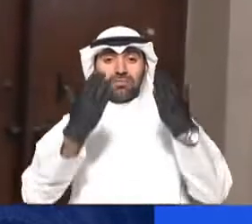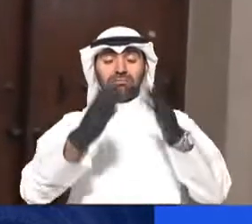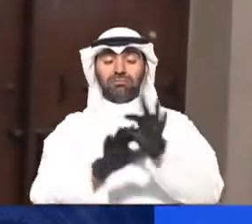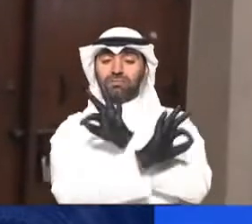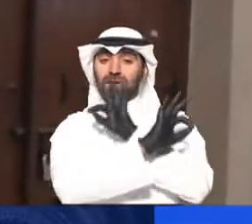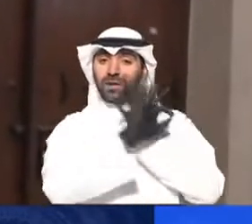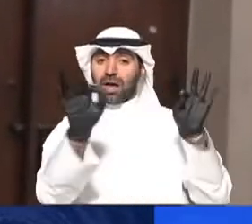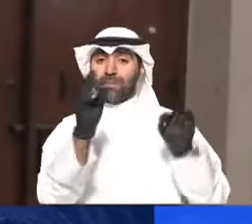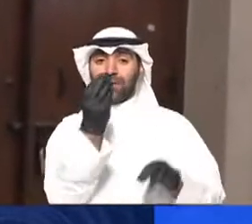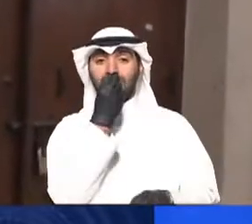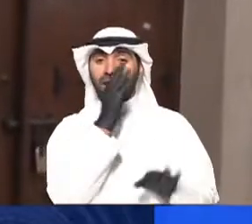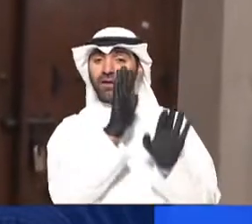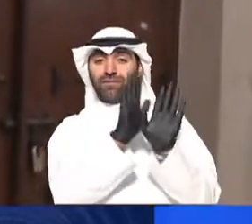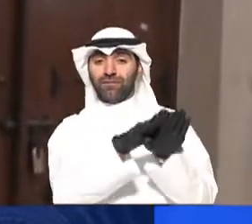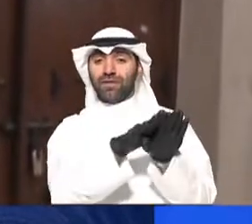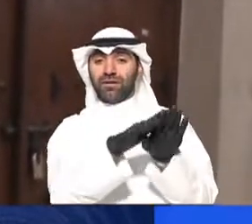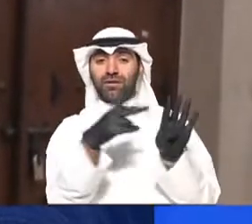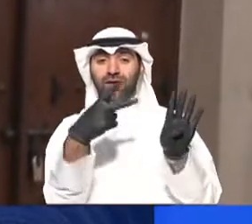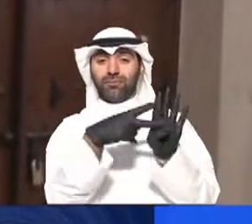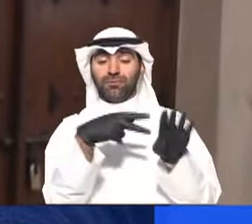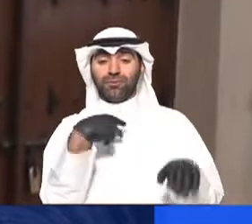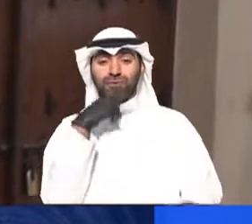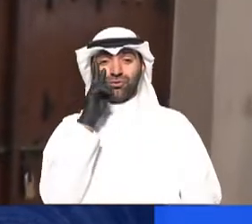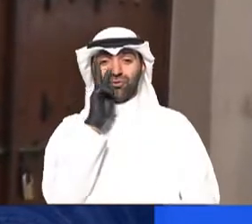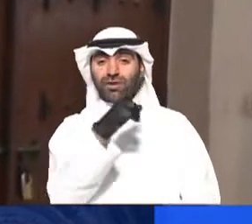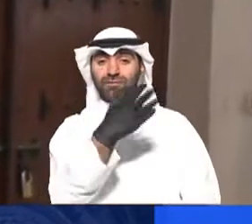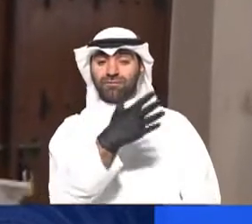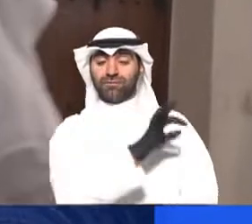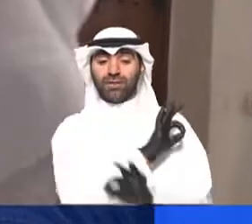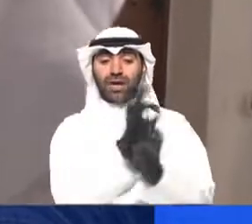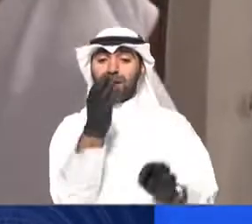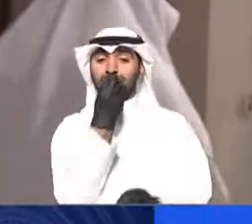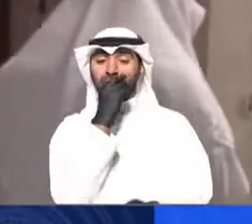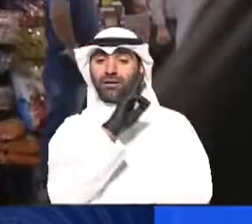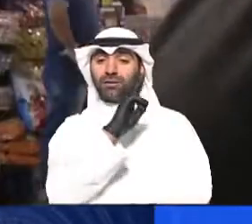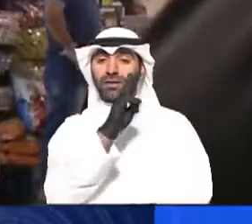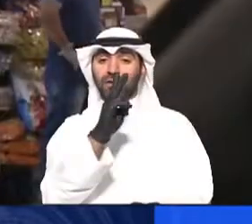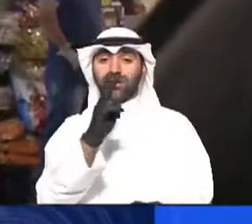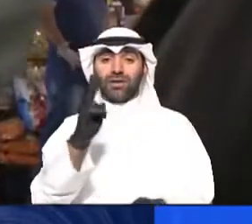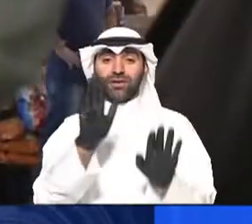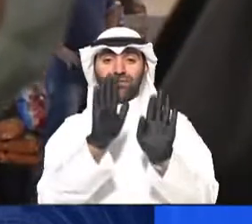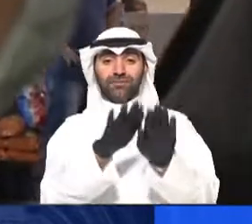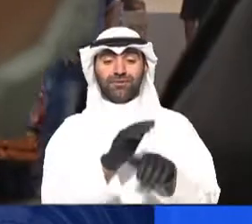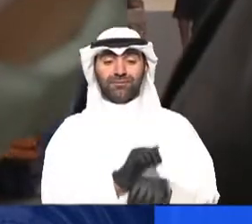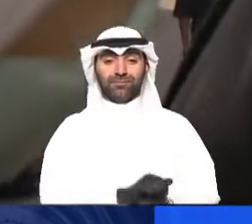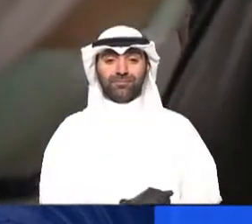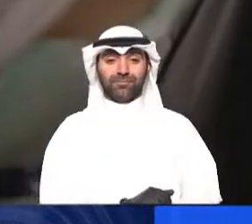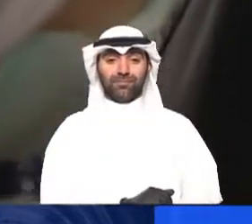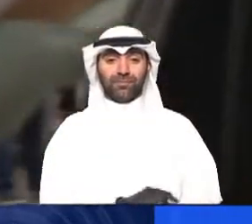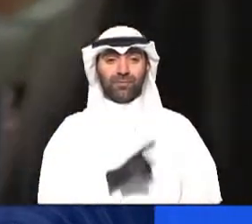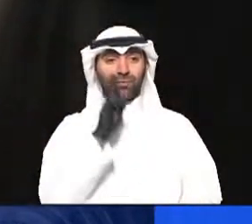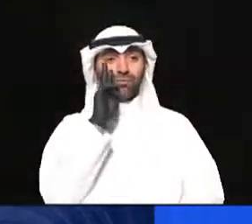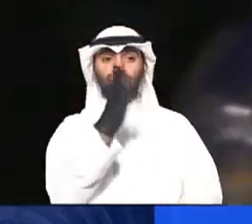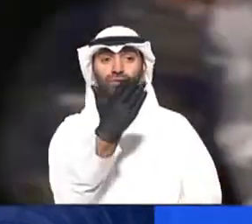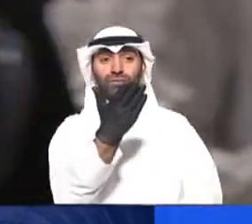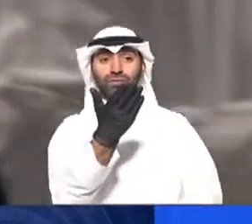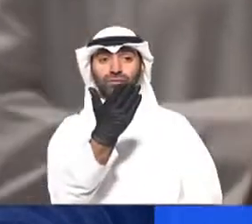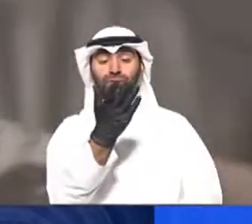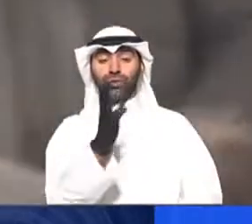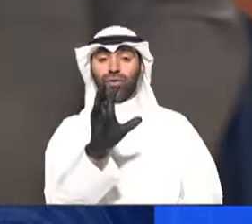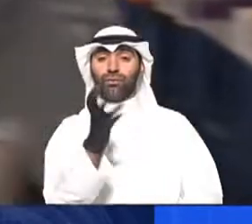فضل والشكر. وشلون قعدت في الأقبال؟ والله الحمد لله والشكر، ما نشوف بس الخير. بصل، الأغراض،